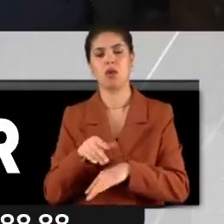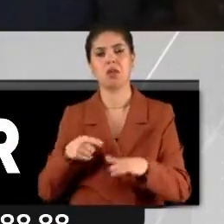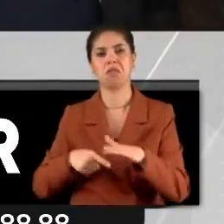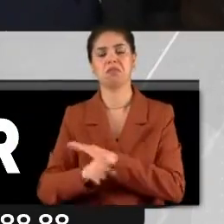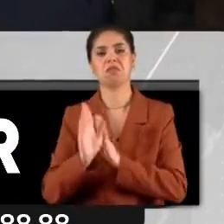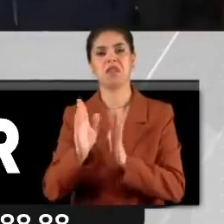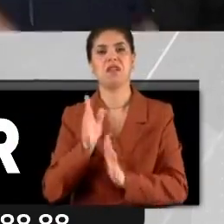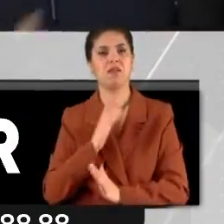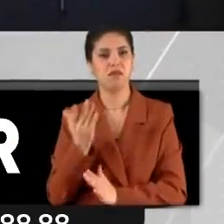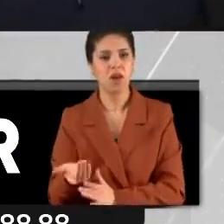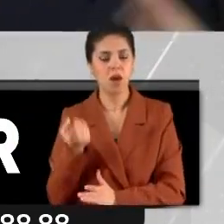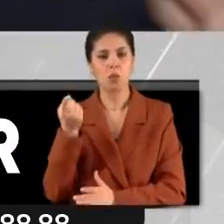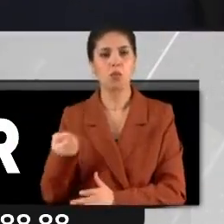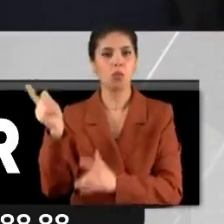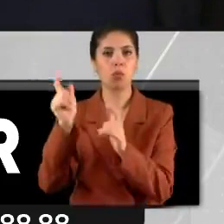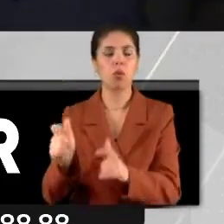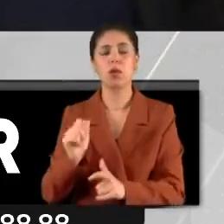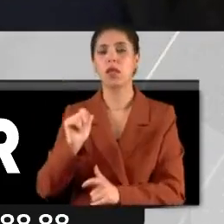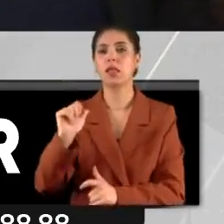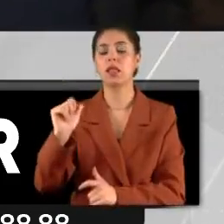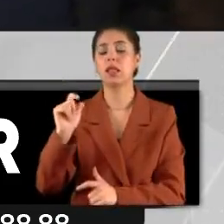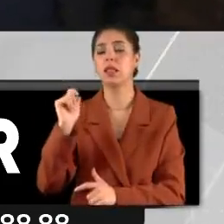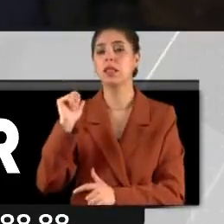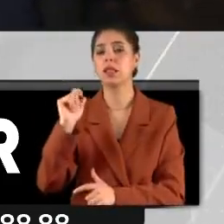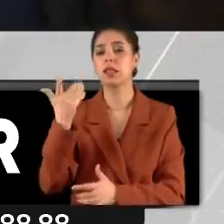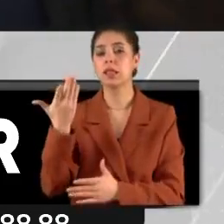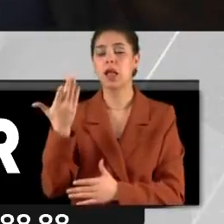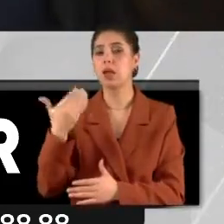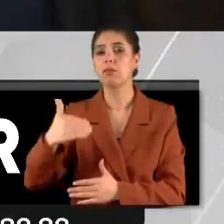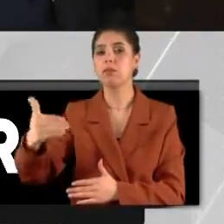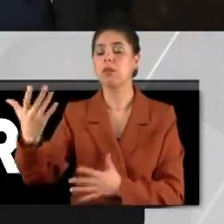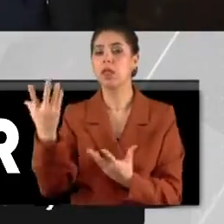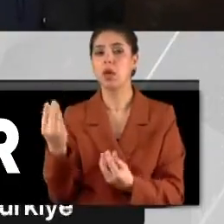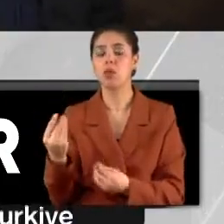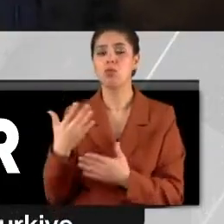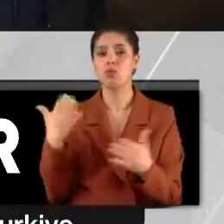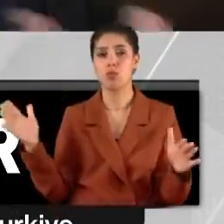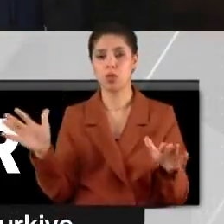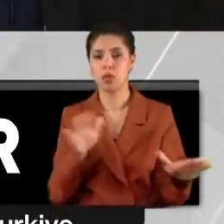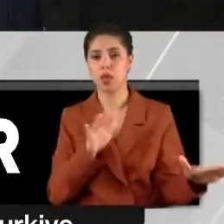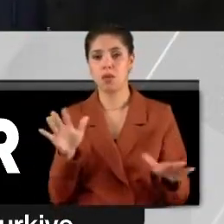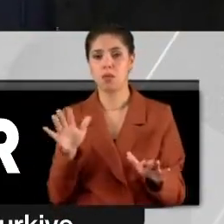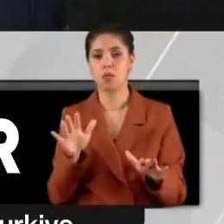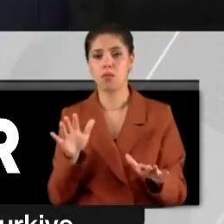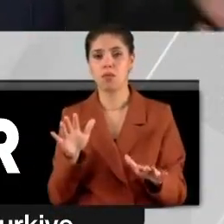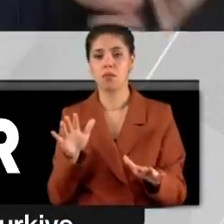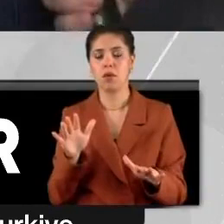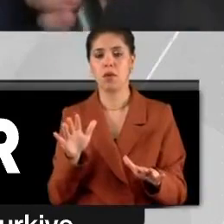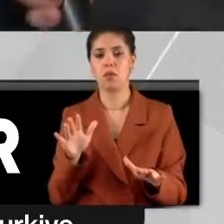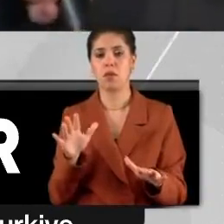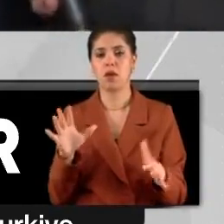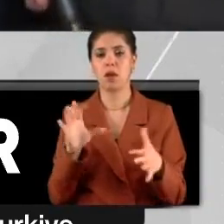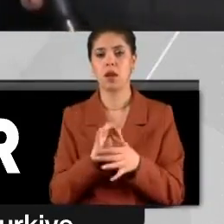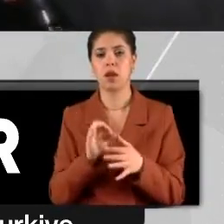gördünüz. Önümüzdeki süreçte bölgeyle ilgili ne söylersiniz? Büyük bir deprem beklemek bu işaretlere maalesef doğru mu? Buna